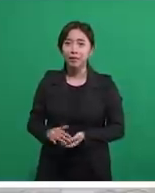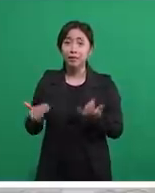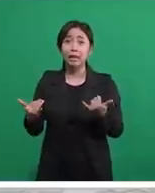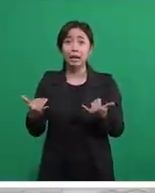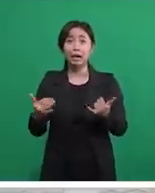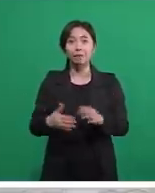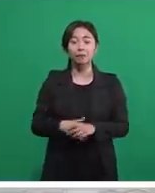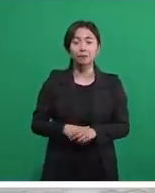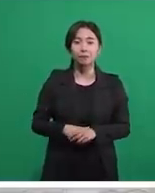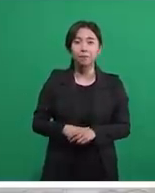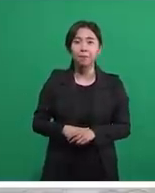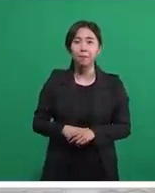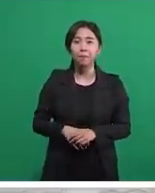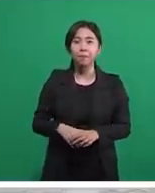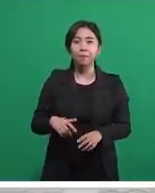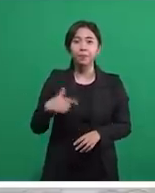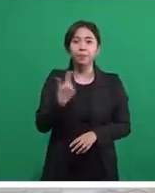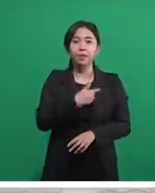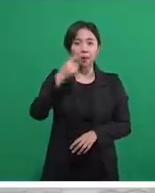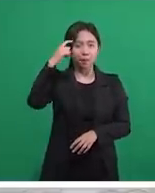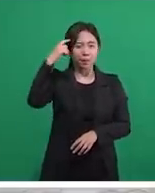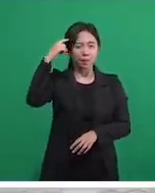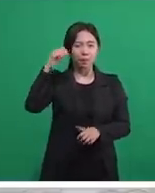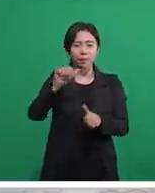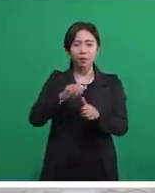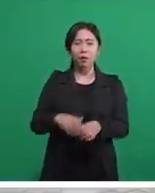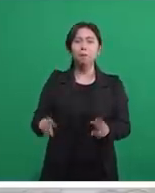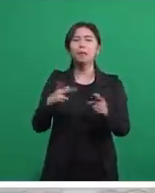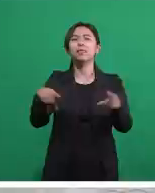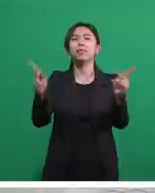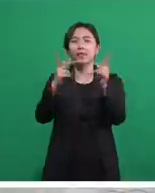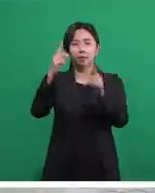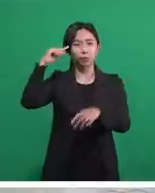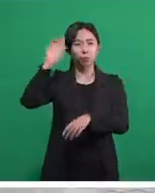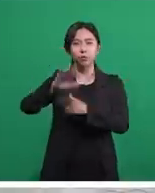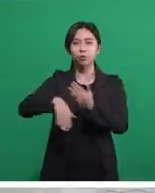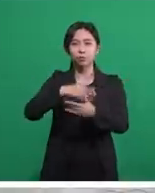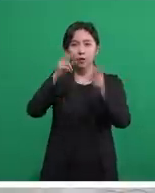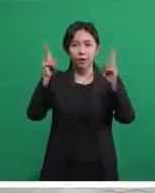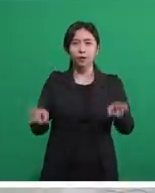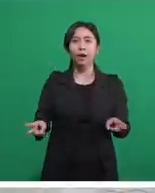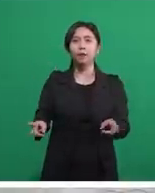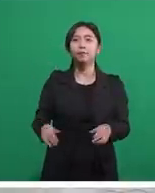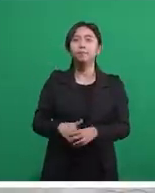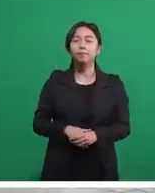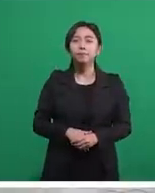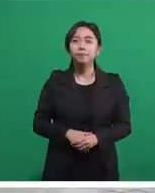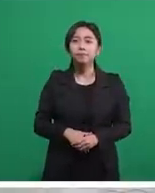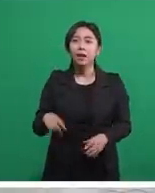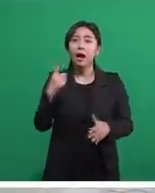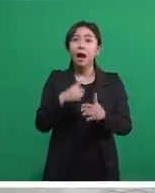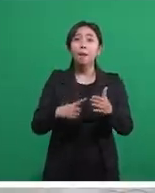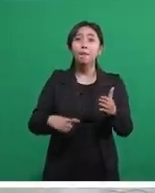ini dianggap paling penting bagi semua orang. Apa hal baik